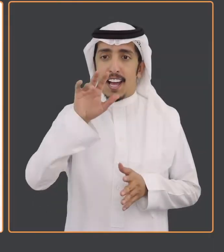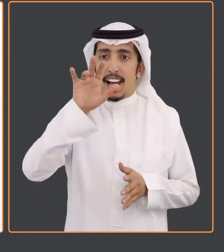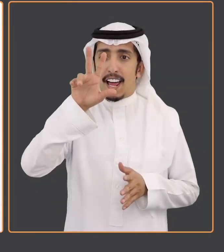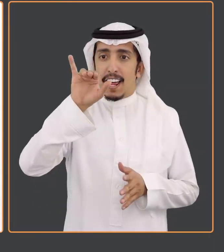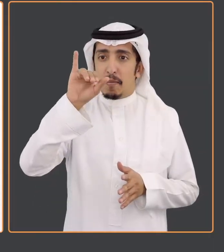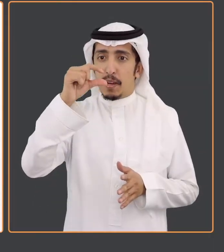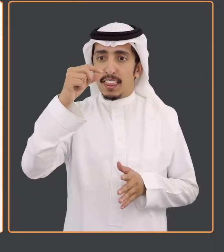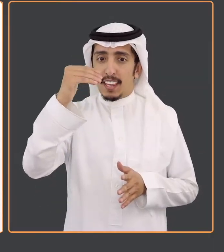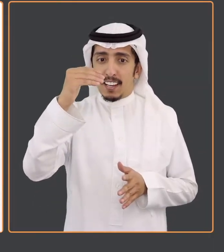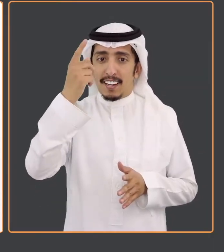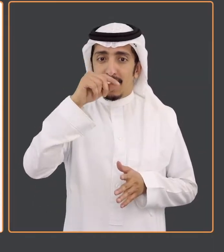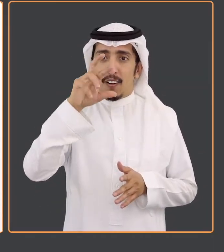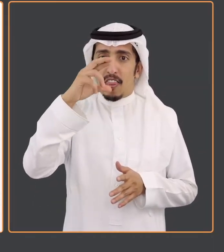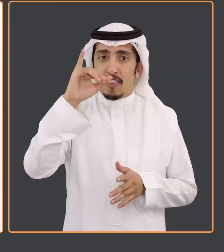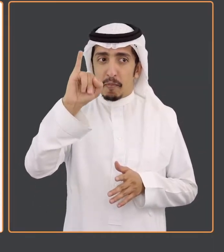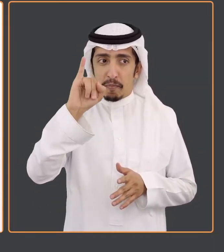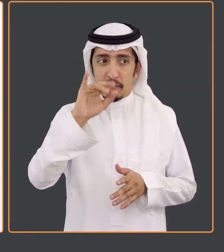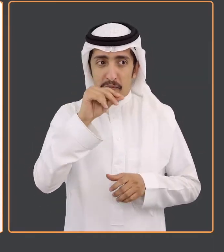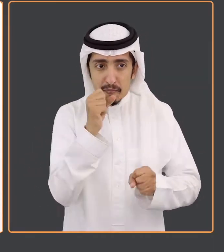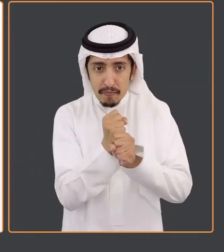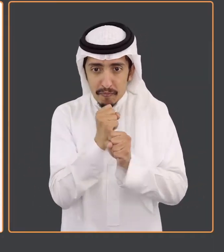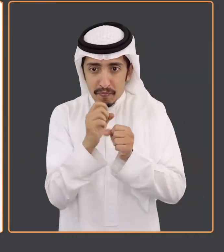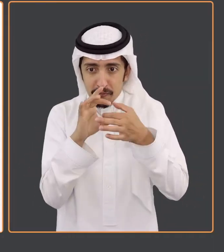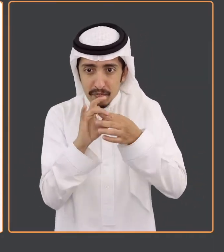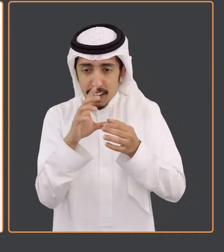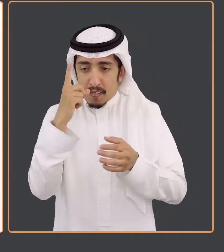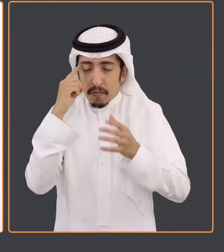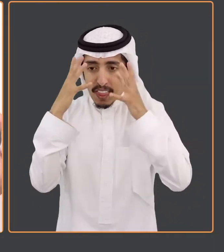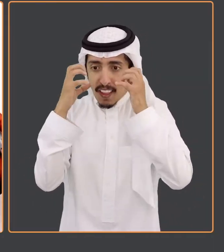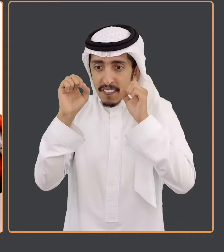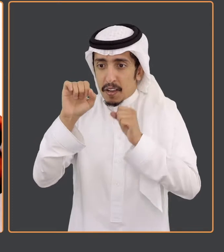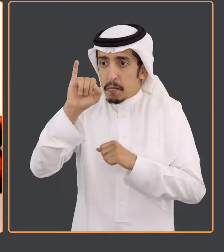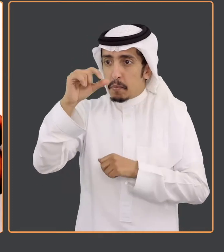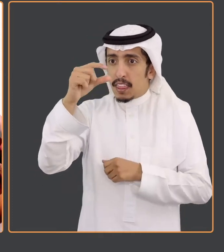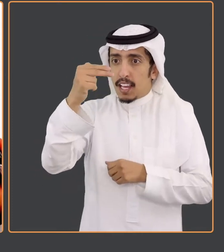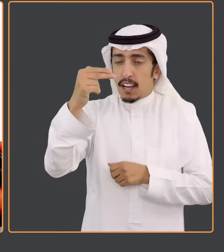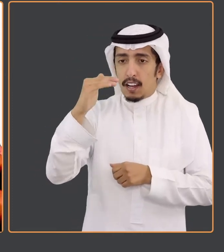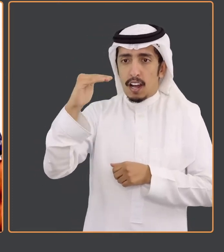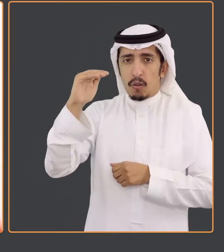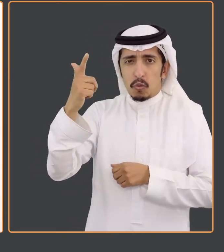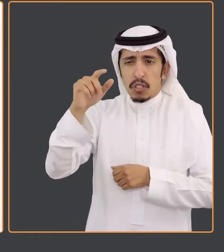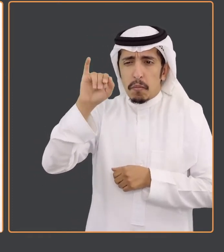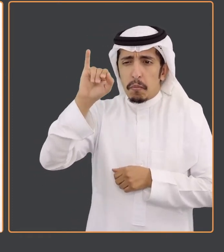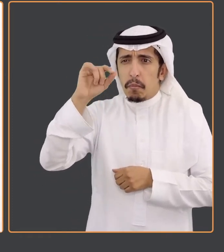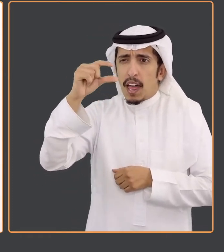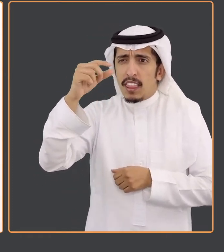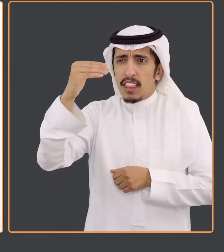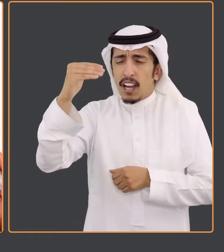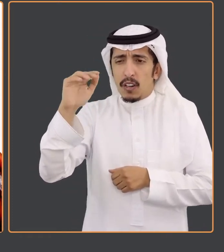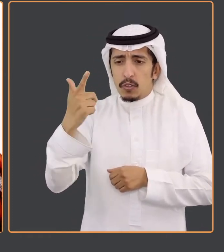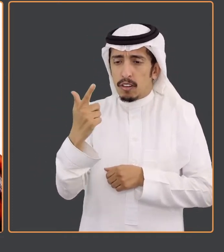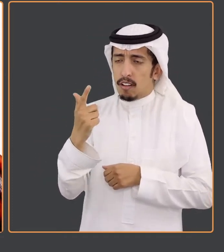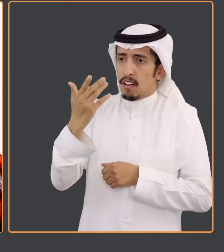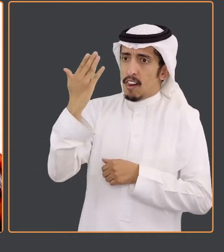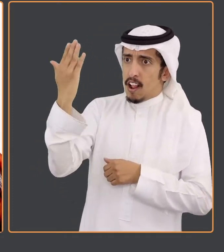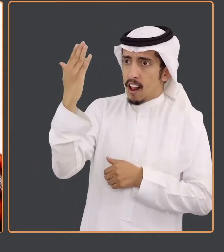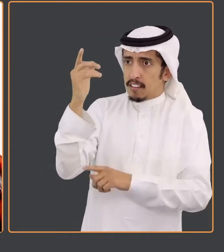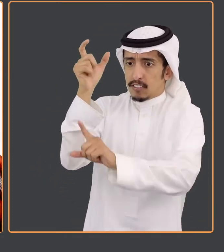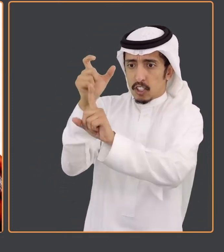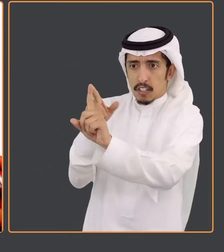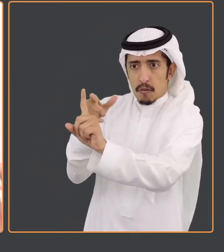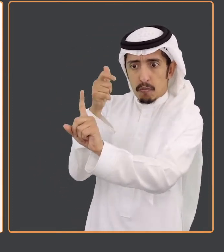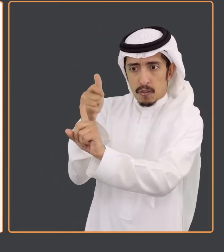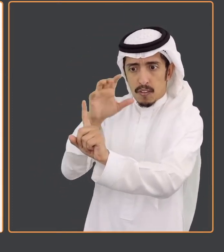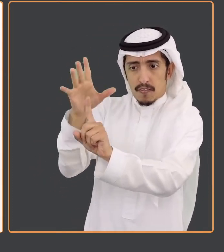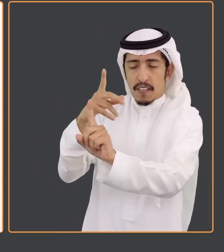المدح والذم، فلنبدأ بتعريفهما. المدح هو الثناء بالصفات الحسنة، ويستخدم فيه